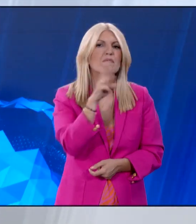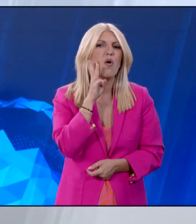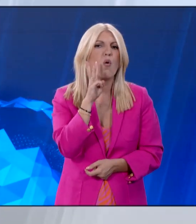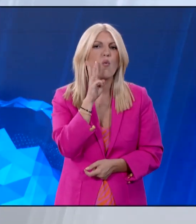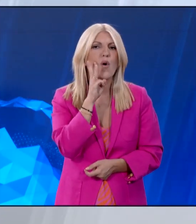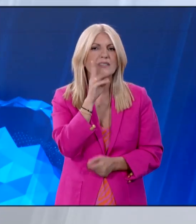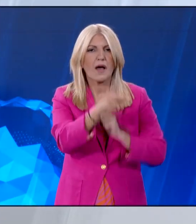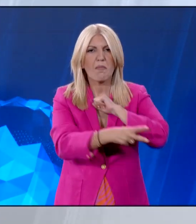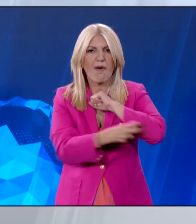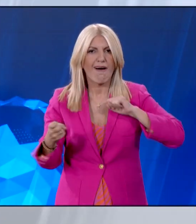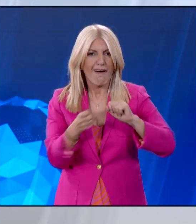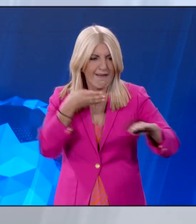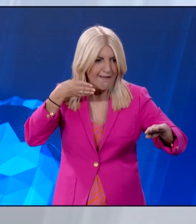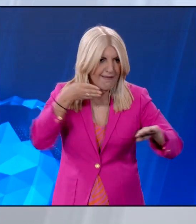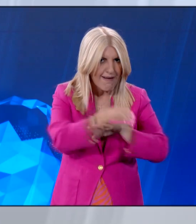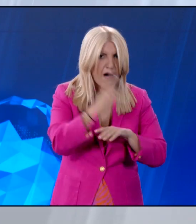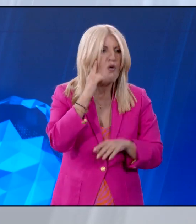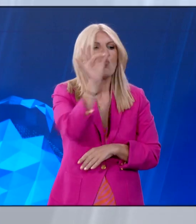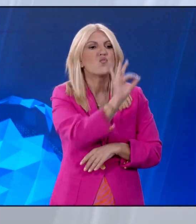του.